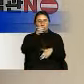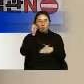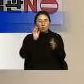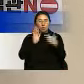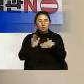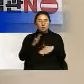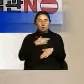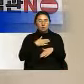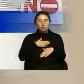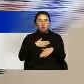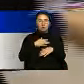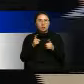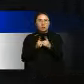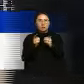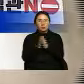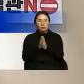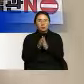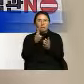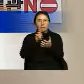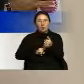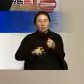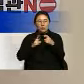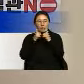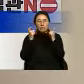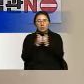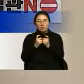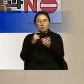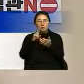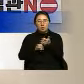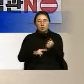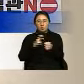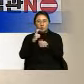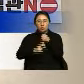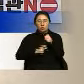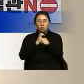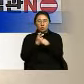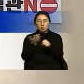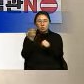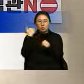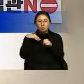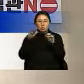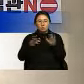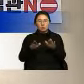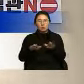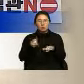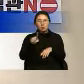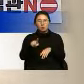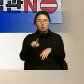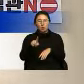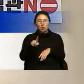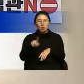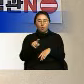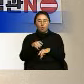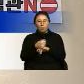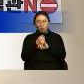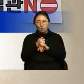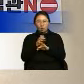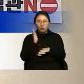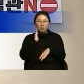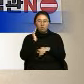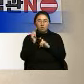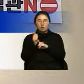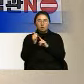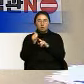본인이 직접 매각을 했습니다 개인에게 그래서 매각을 하고 20년이 지금 지나니 때 그것을 굳이 김대중